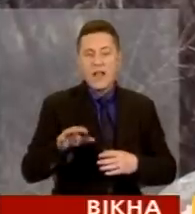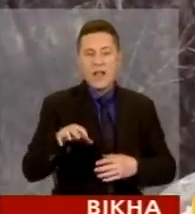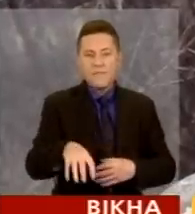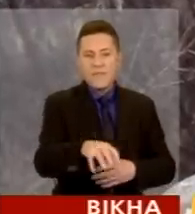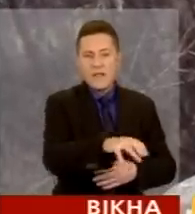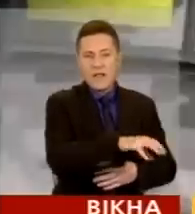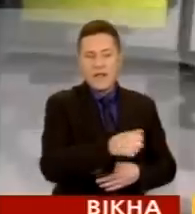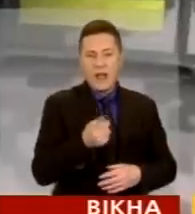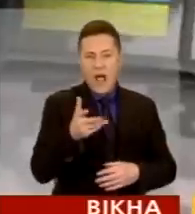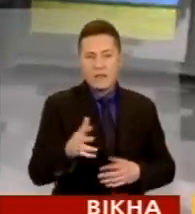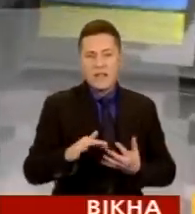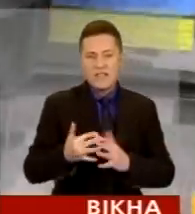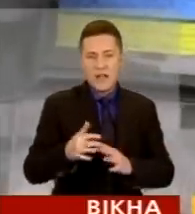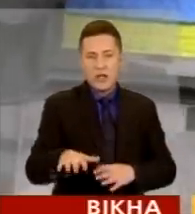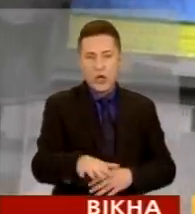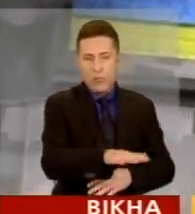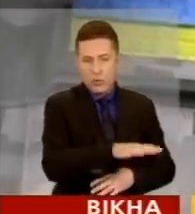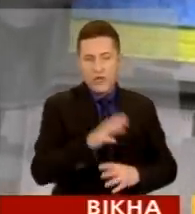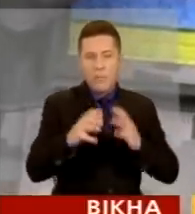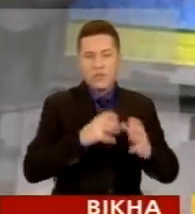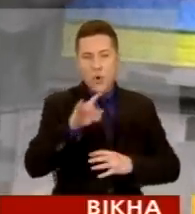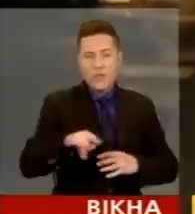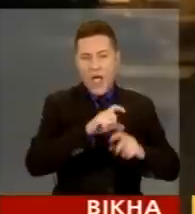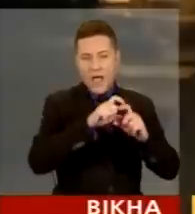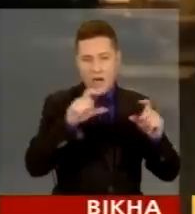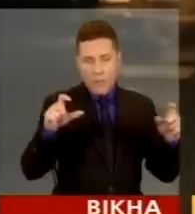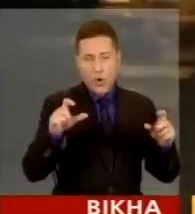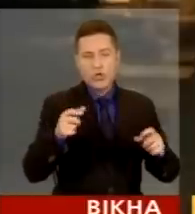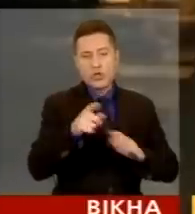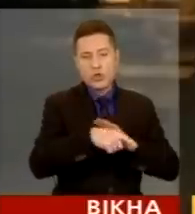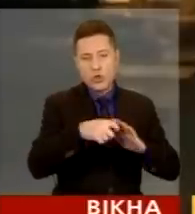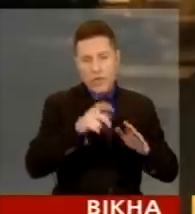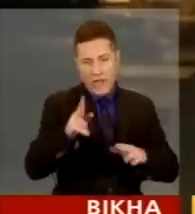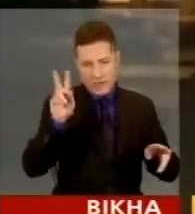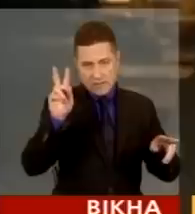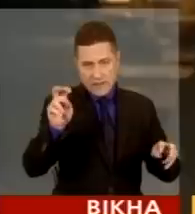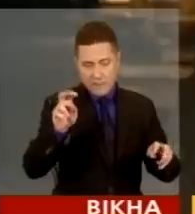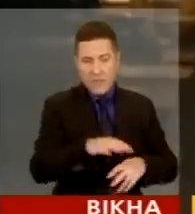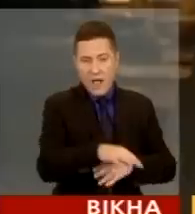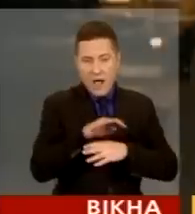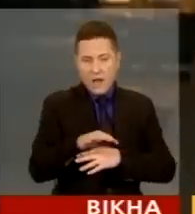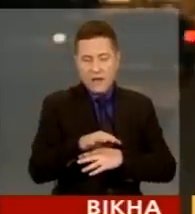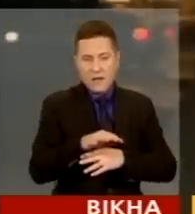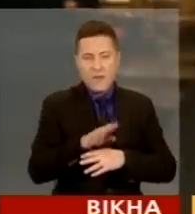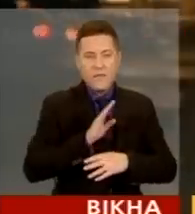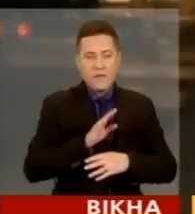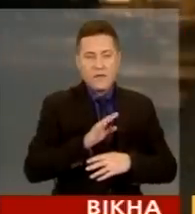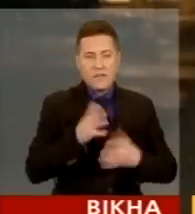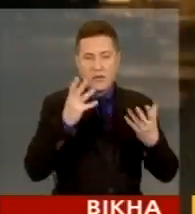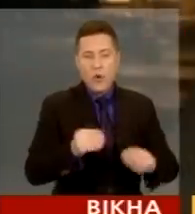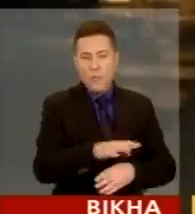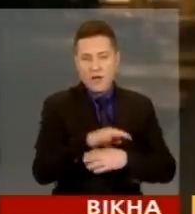Піски, Майорськ, Чернухино та міжнародний аеропорт Донецьк. Грани та артилерія дійсно мовчали, і от цю